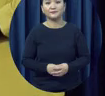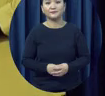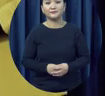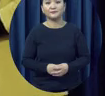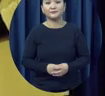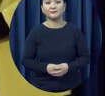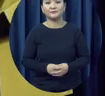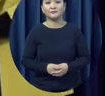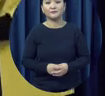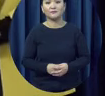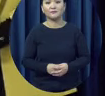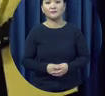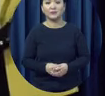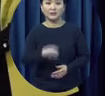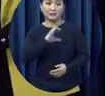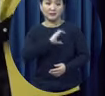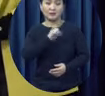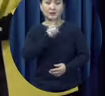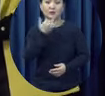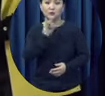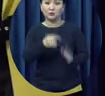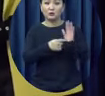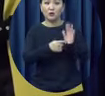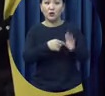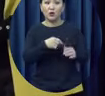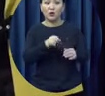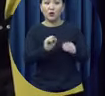Аа за. Тэгээд одоо ингээд сэтгэл зүйн онцлогийг